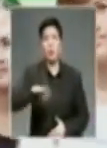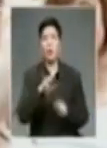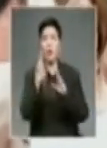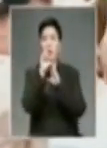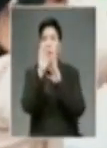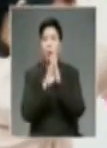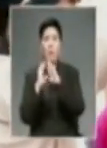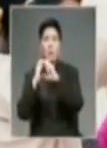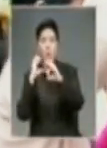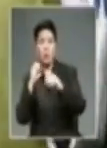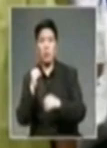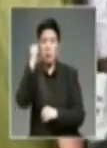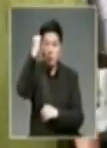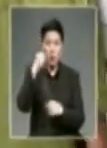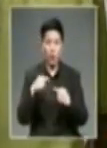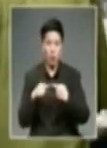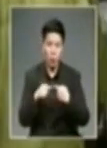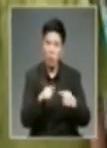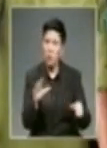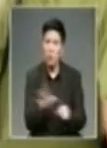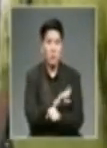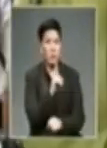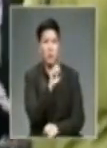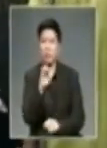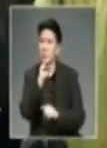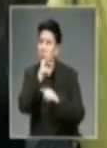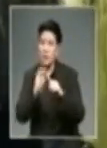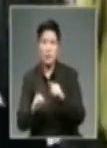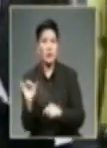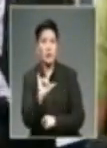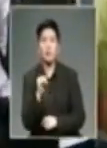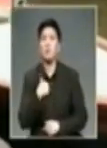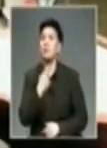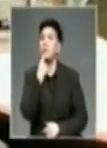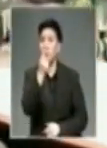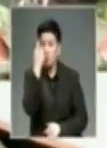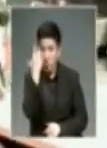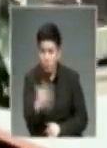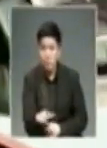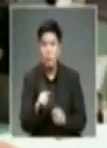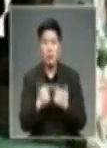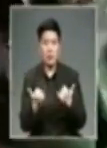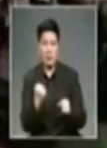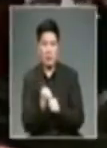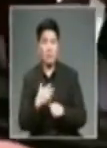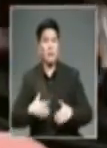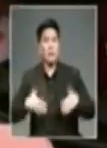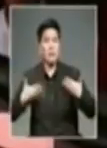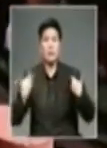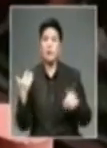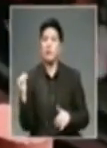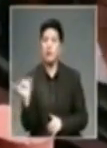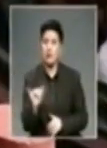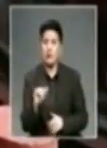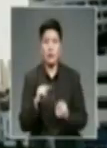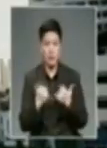ชนที่ไม่สมบูรณ์ไม่ต่อเนื่องกัน 100% นะครับอย่างผมเคยกราบเรียนมาหลายครั้งแล้วมันทำให้ยังไม่สะดวกสบายเท่าที่ควร